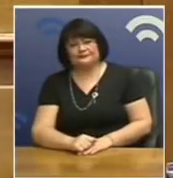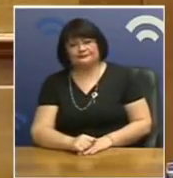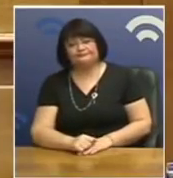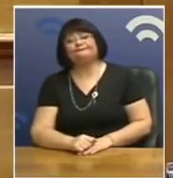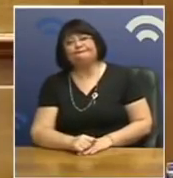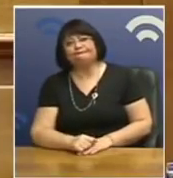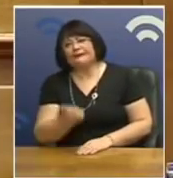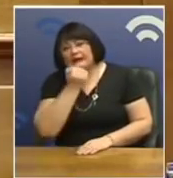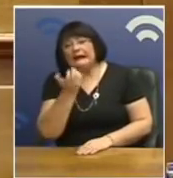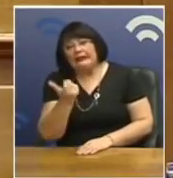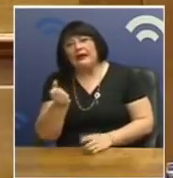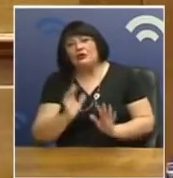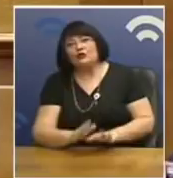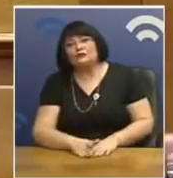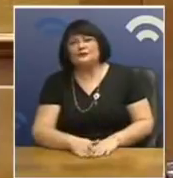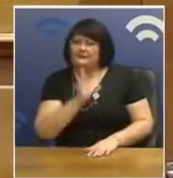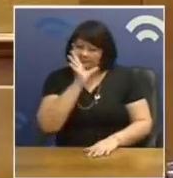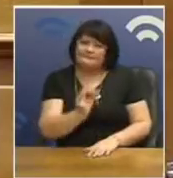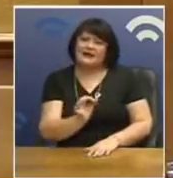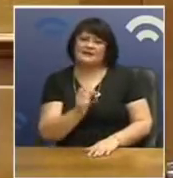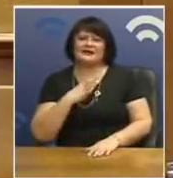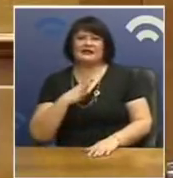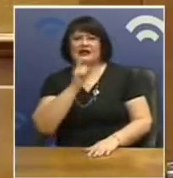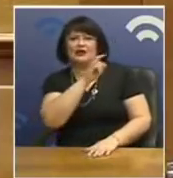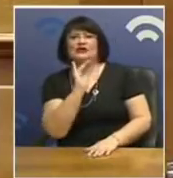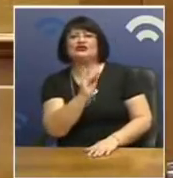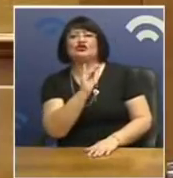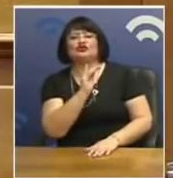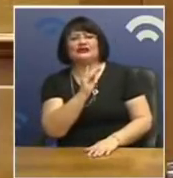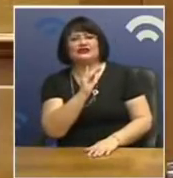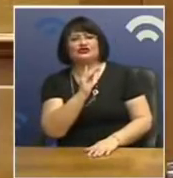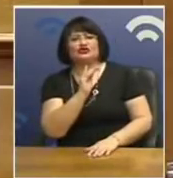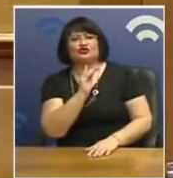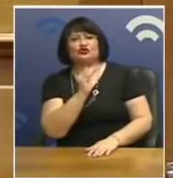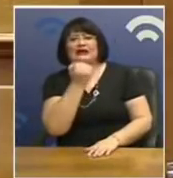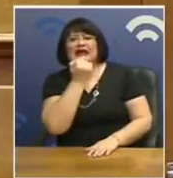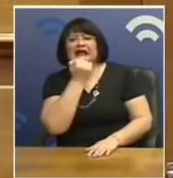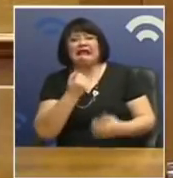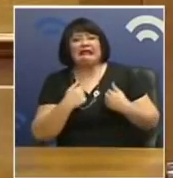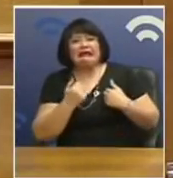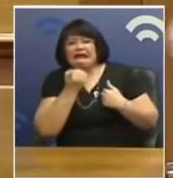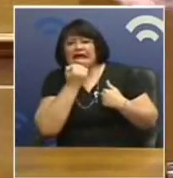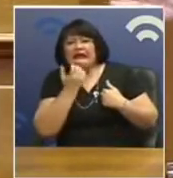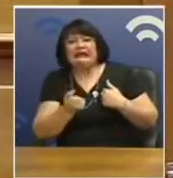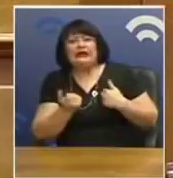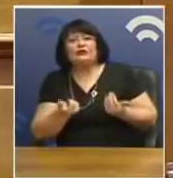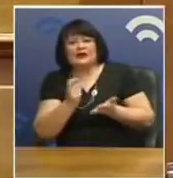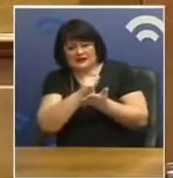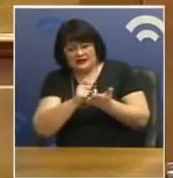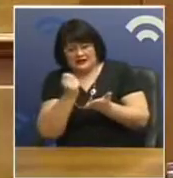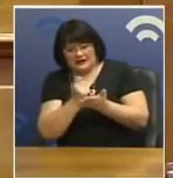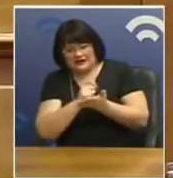δημοσιογράφοι. Και πράγματι θα ήθελα να σας ρωτήσω πριν πω στην ουσία, αφού κάνουν λάθη, γιατί στην επιστολή που έστειλε ο